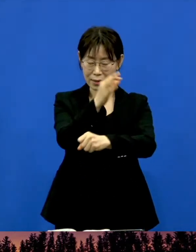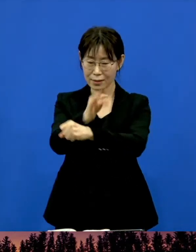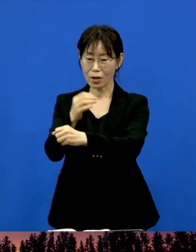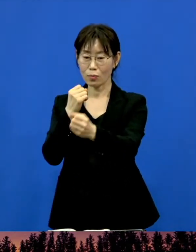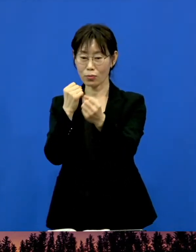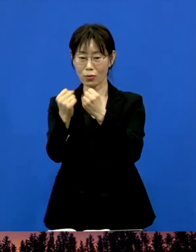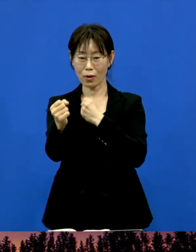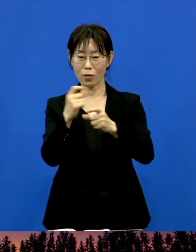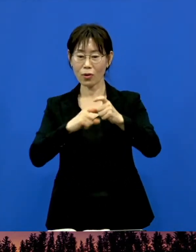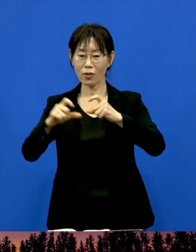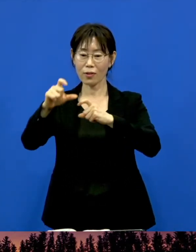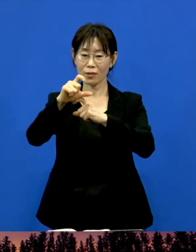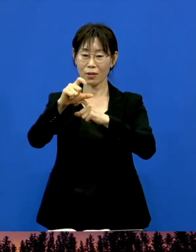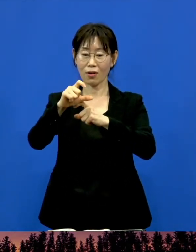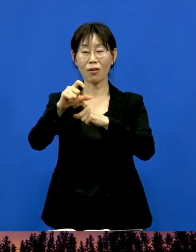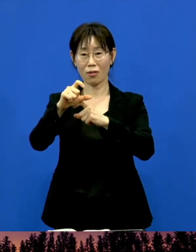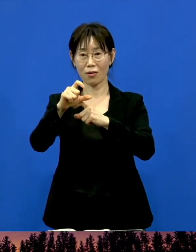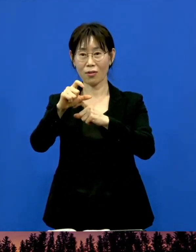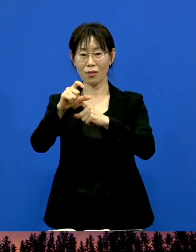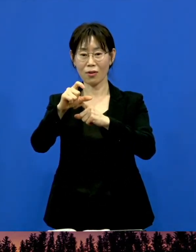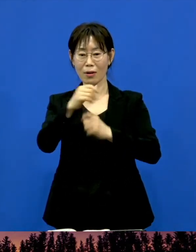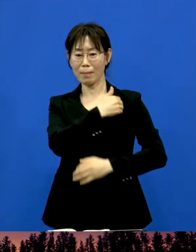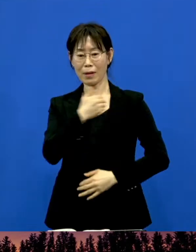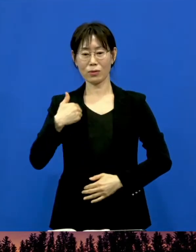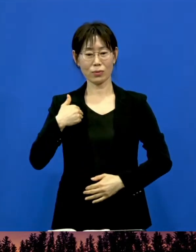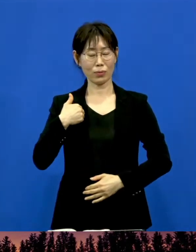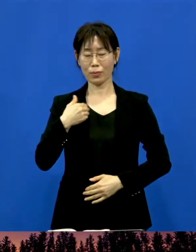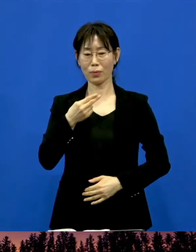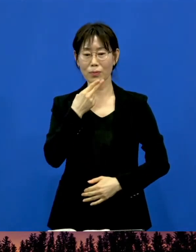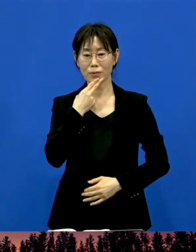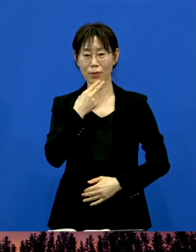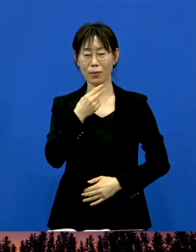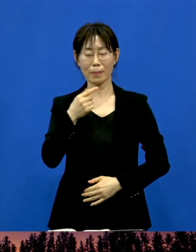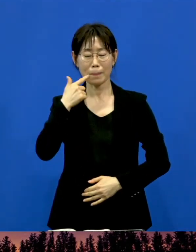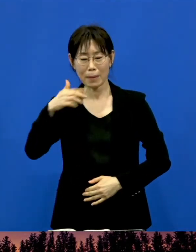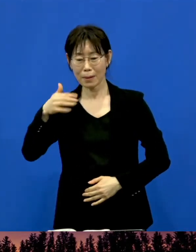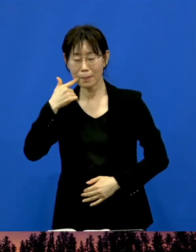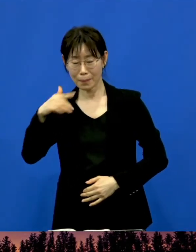그러면 어떻게 되죠? 웬만해서는 자극이 안 되는 거예요.